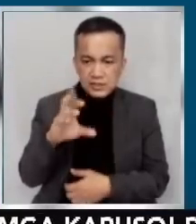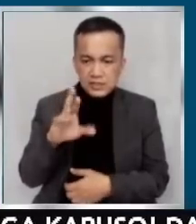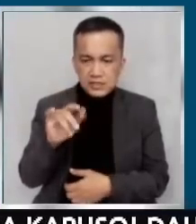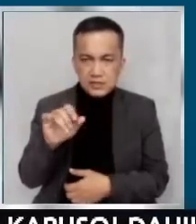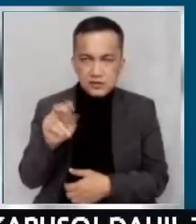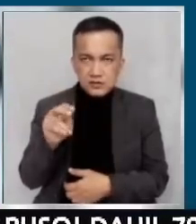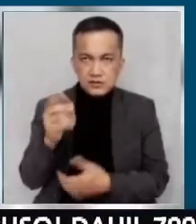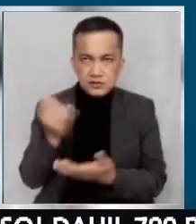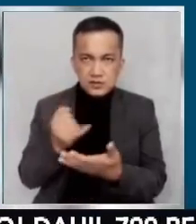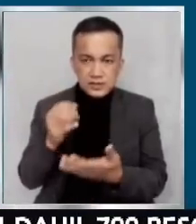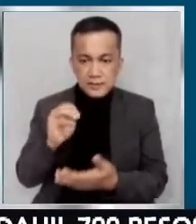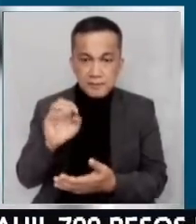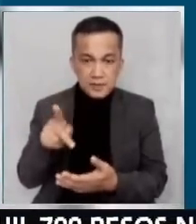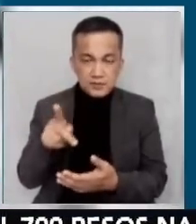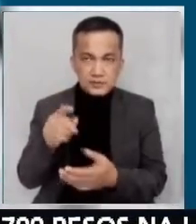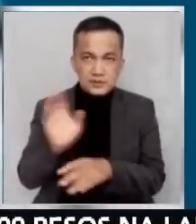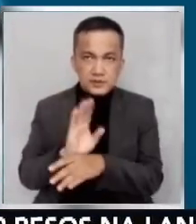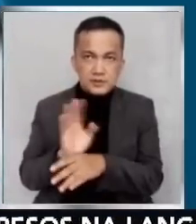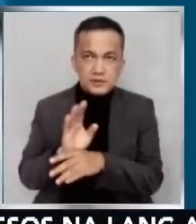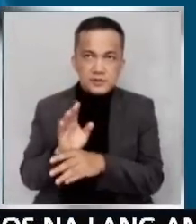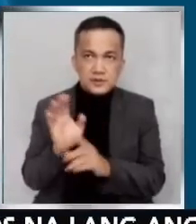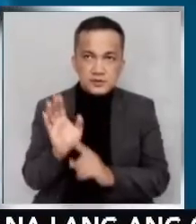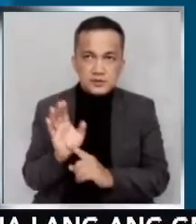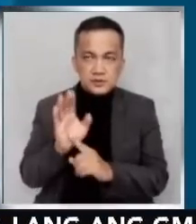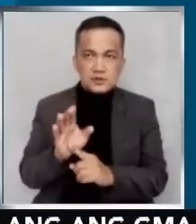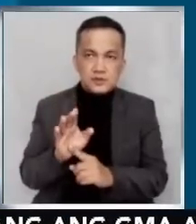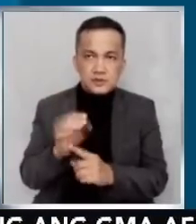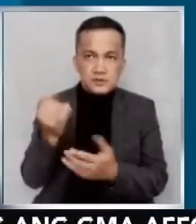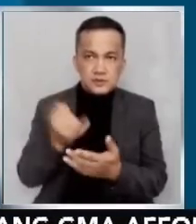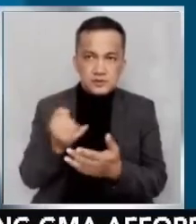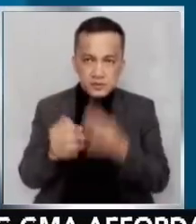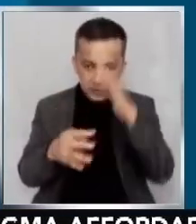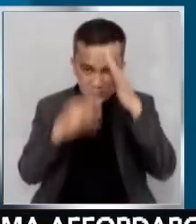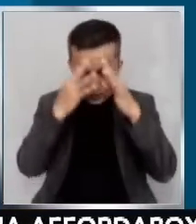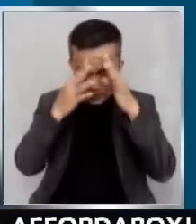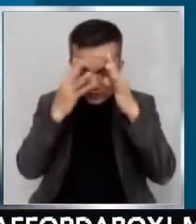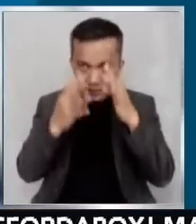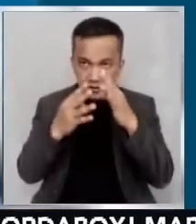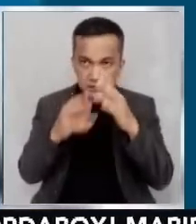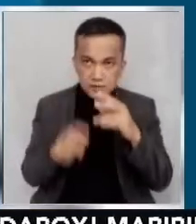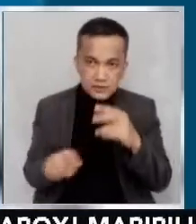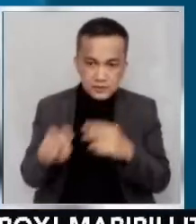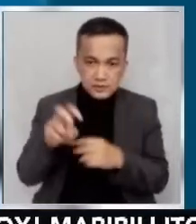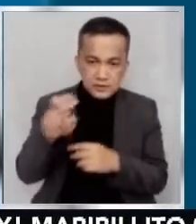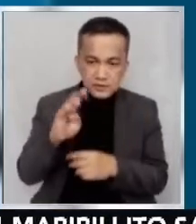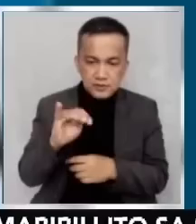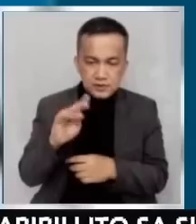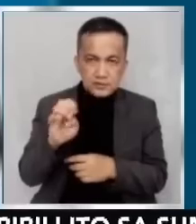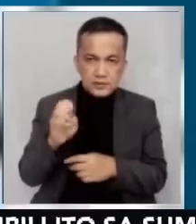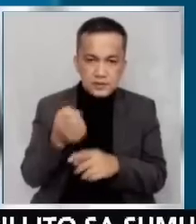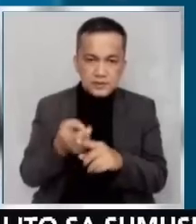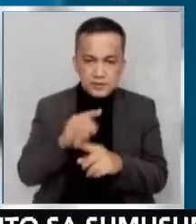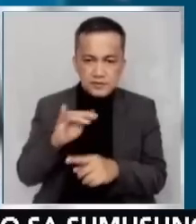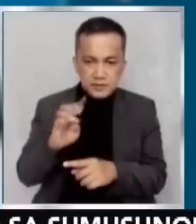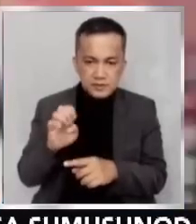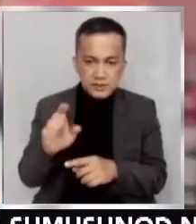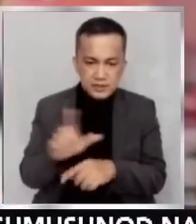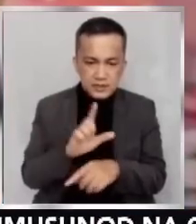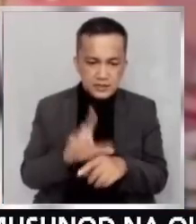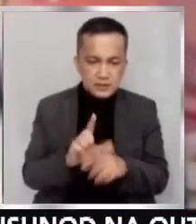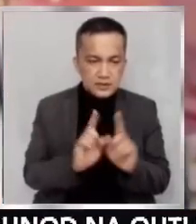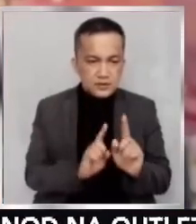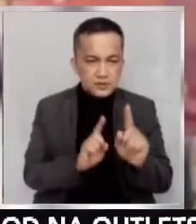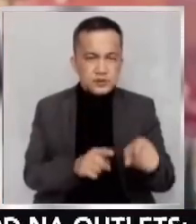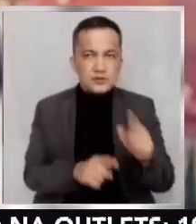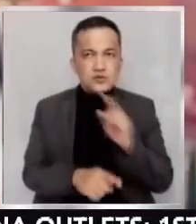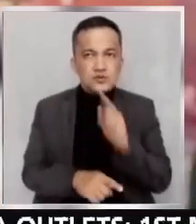pelikula. Ipinapakita lang daw na ma-drawing ang katangisip na paglalakbay ni Barbie mula sa Barbie Land patungo sa tunay na